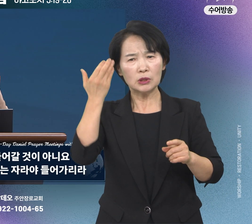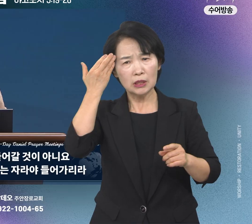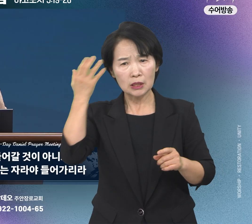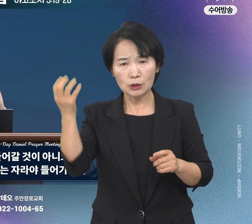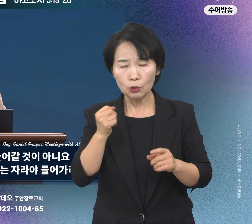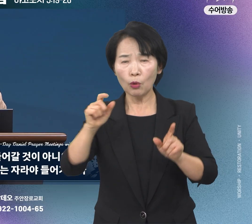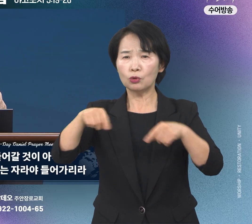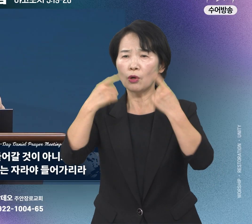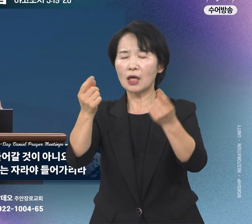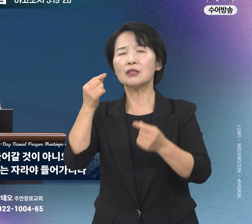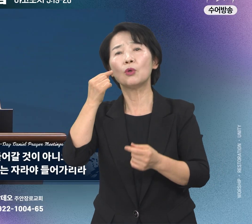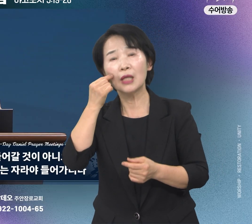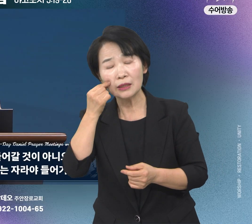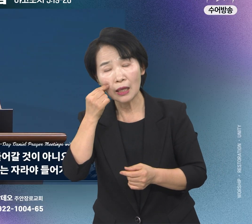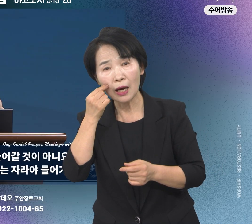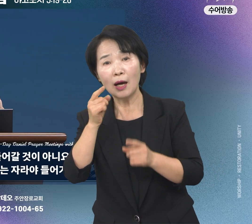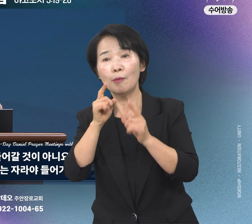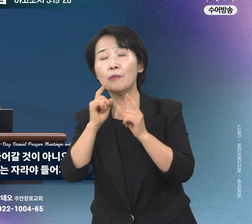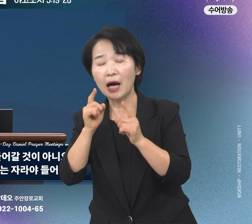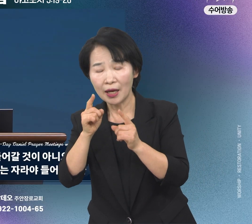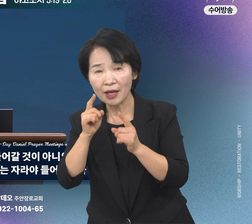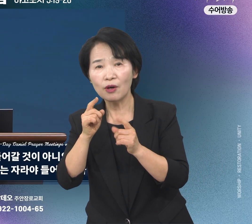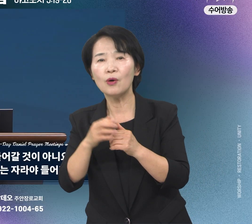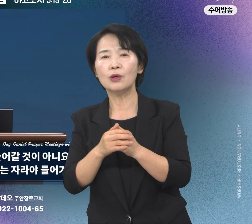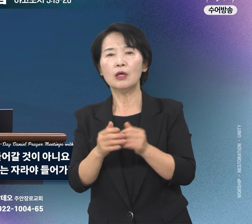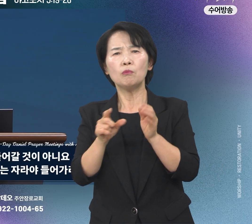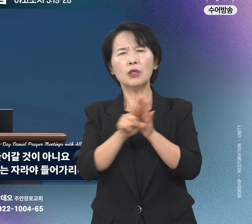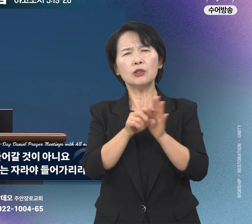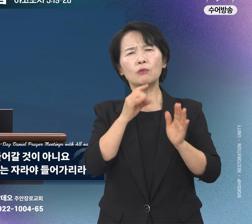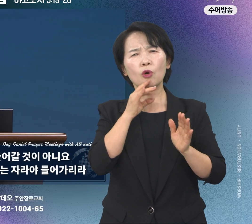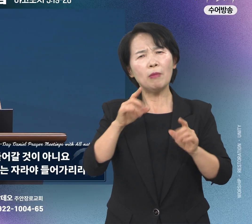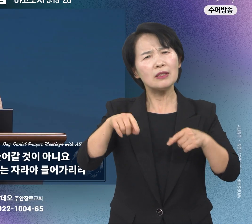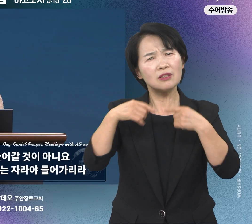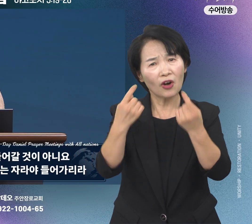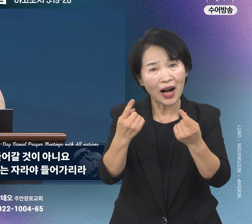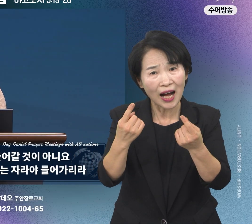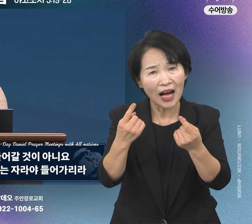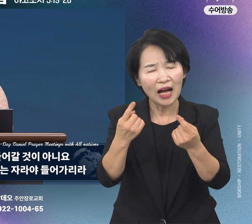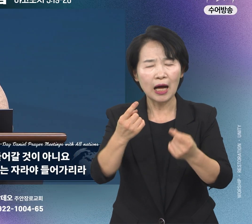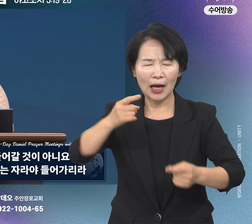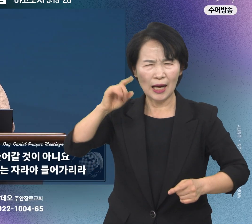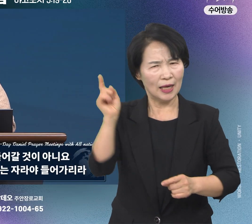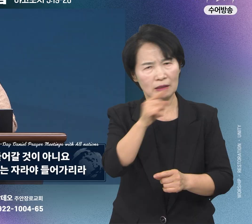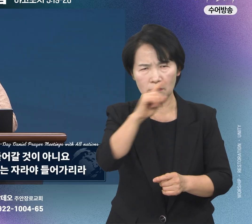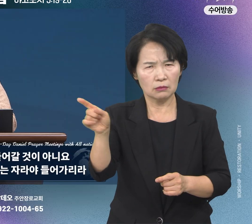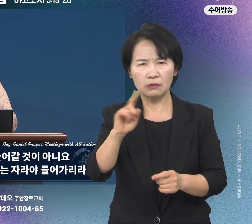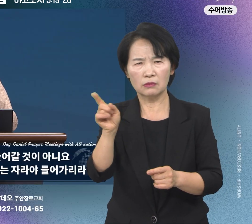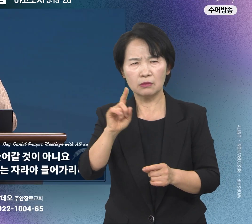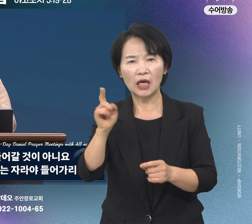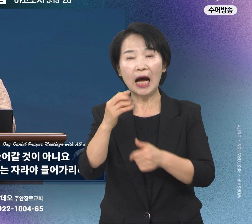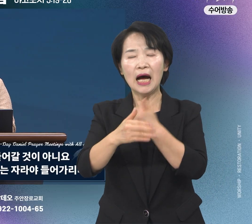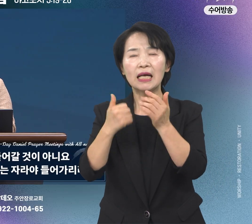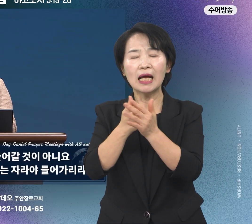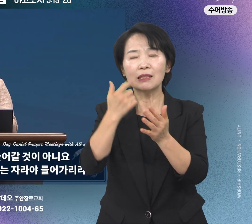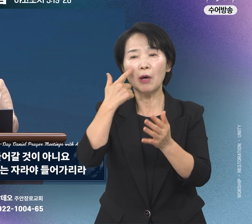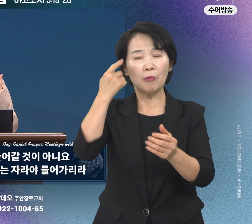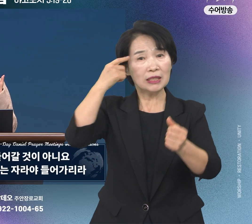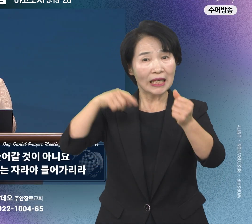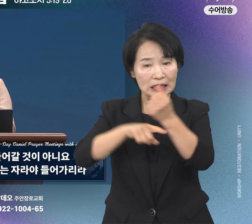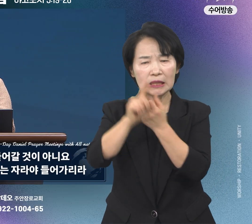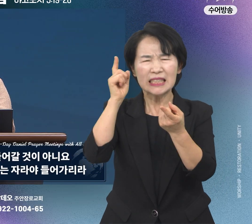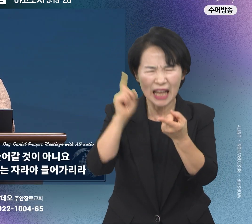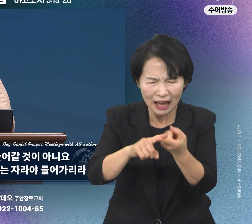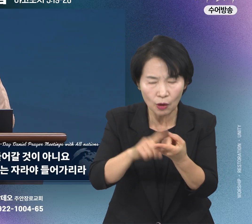이러는데 믿음으로만 천국에 들어갈 수 있을 줄 알았는데 어떻게 이 성경은 말해요? 하나님의 아버지의 뜻대로